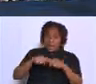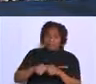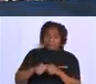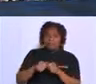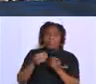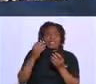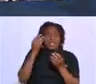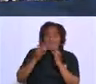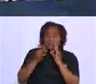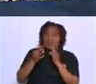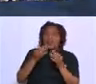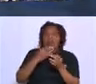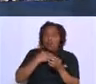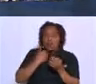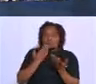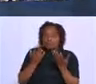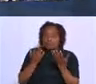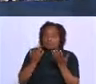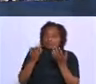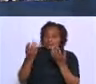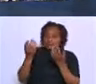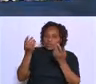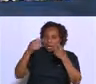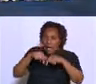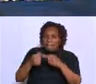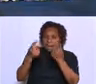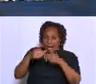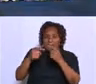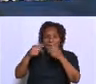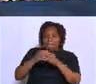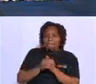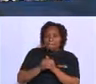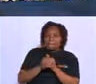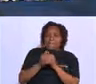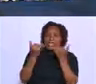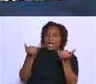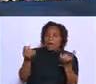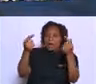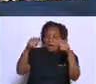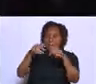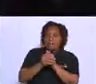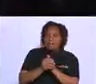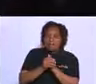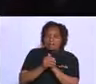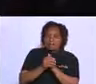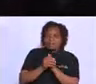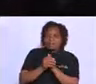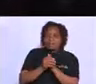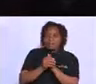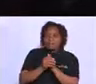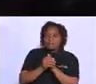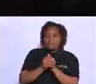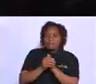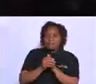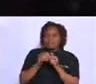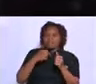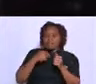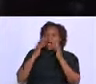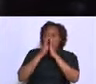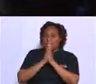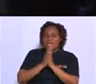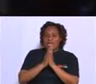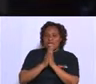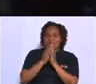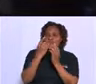those that Njoo sasa tunakwenda kuomba pamoja. Njoo sasa. Njoo sasa. Njoo sasa. Njoo. Njoo. Njoo. Nitaomba na kila